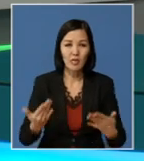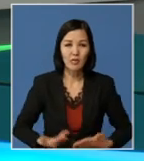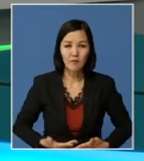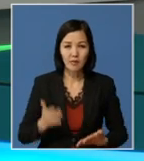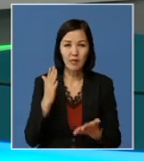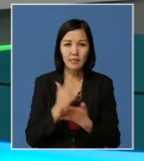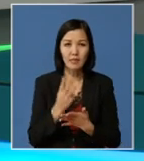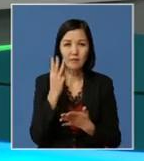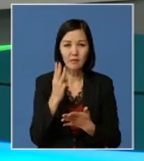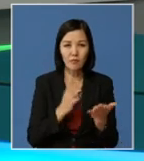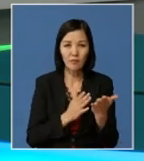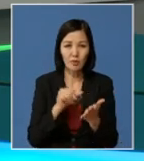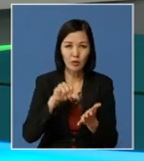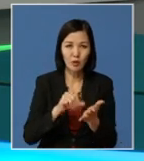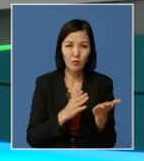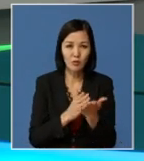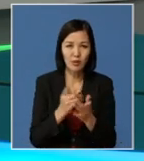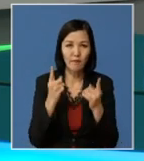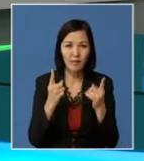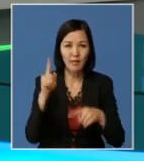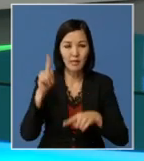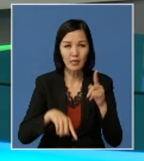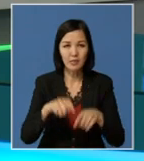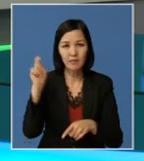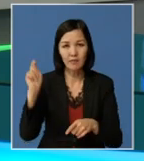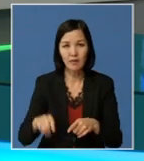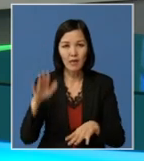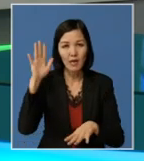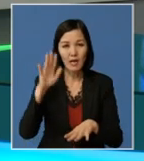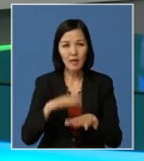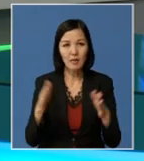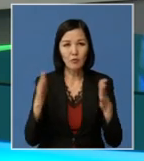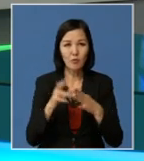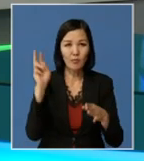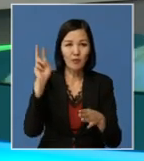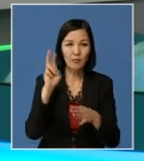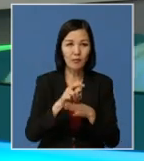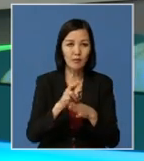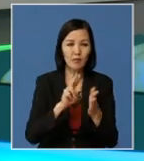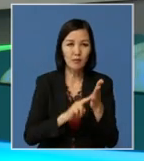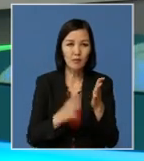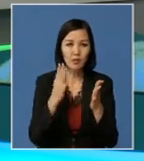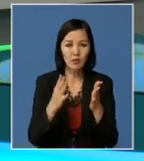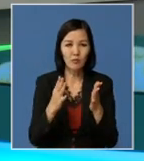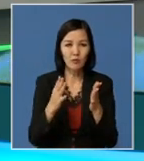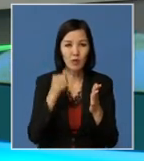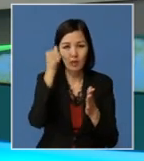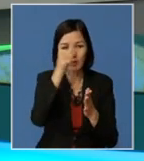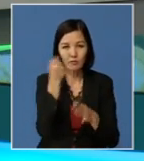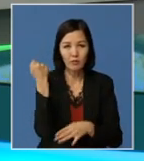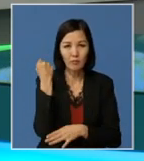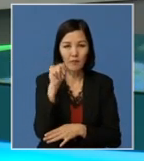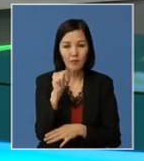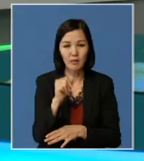всего 3 участника Великой Отечественной войны. Аким Алмаз Адиль посетил их дома и поздравил 74-й годовщиной Победного мая.